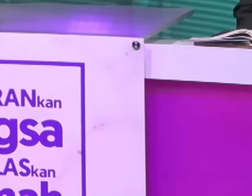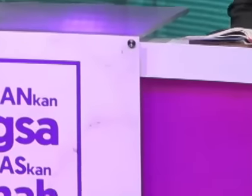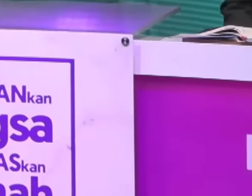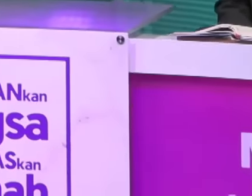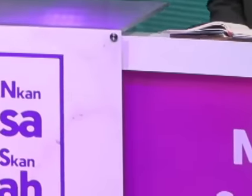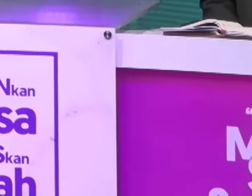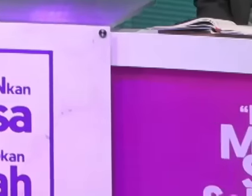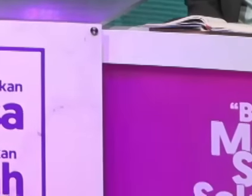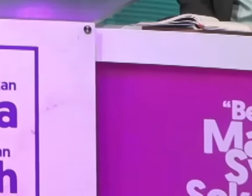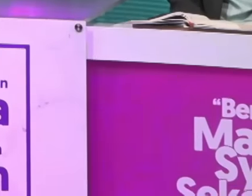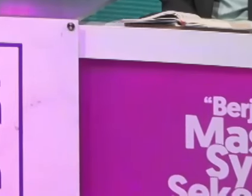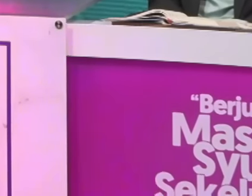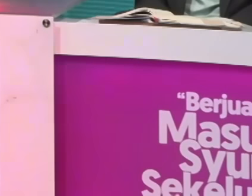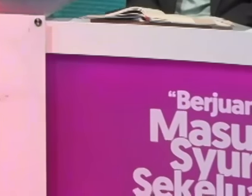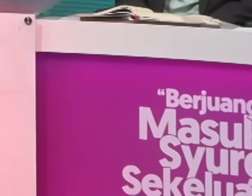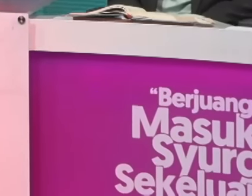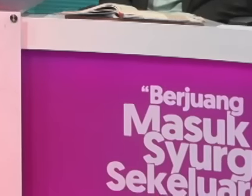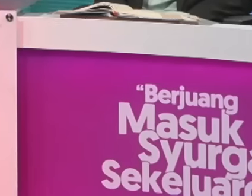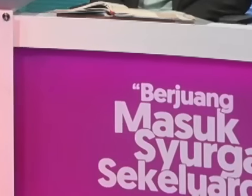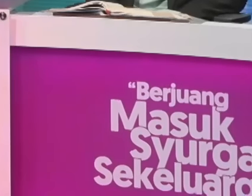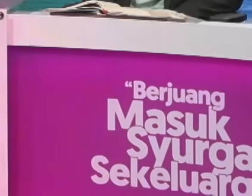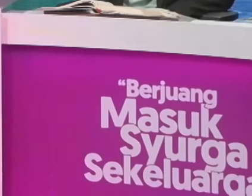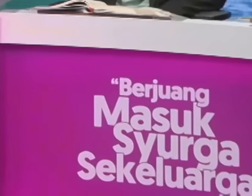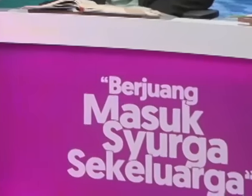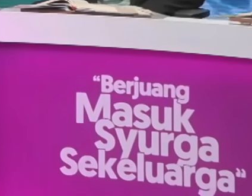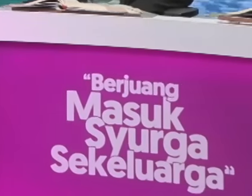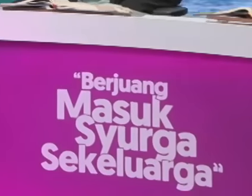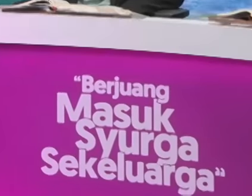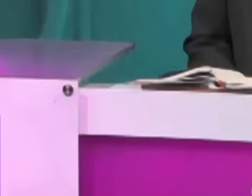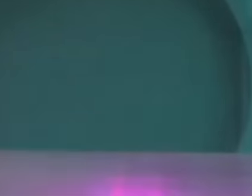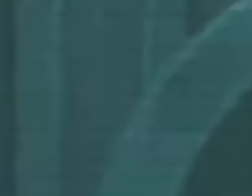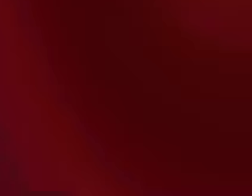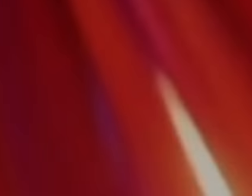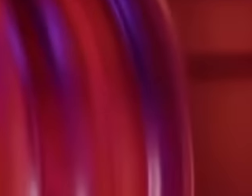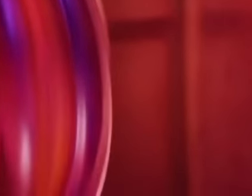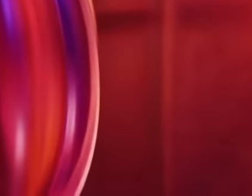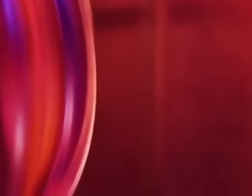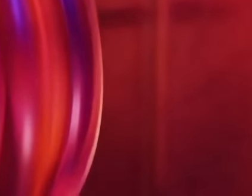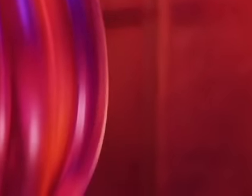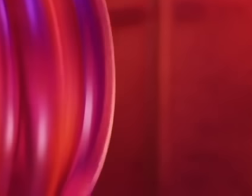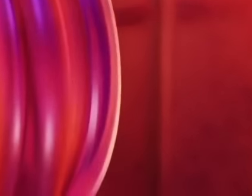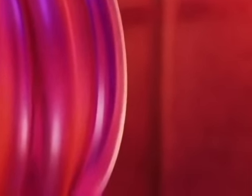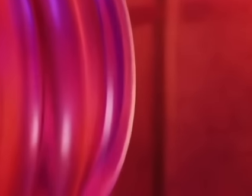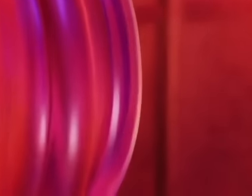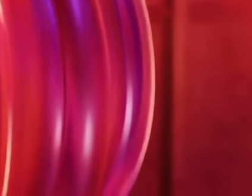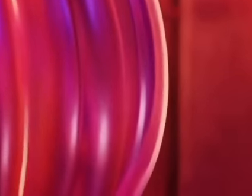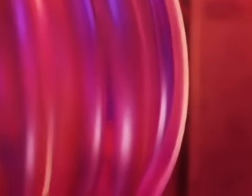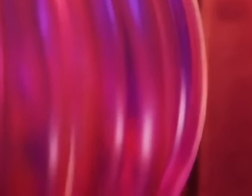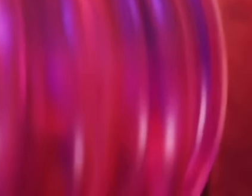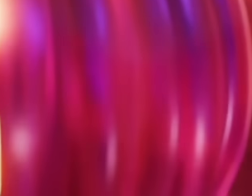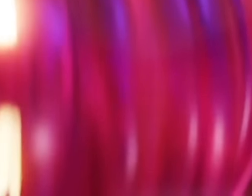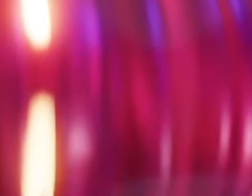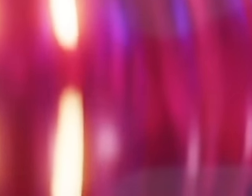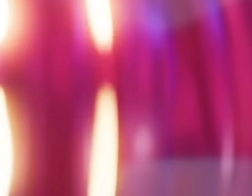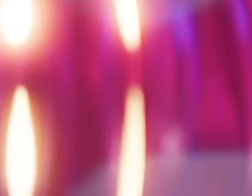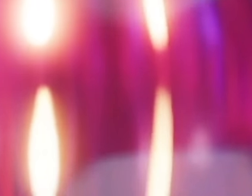adalah antara topik yang dibincangkan dalam surah Al-Anfal. وَاجْعَلْهُ لَنَا